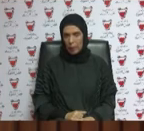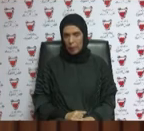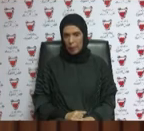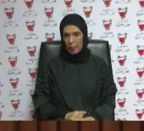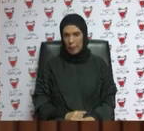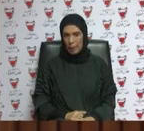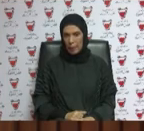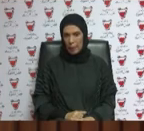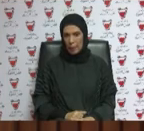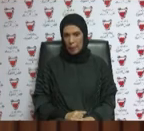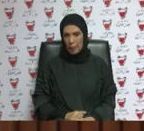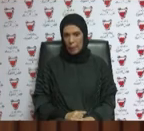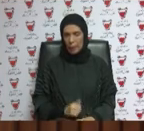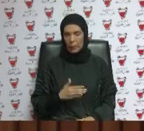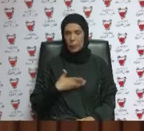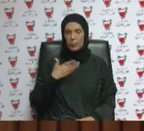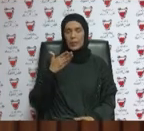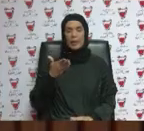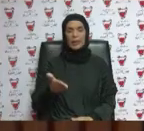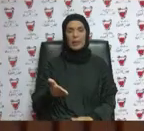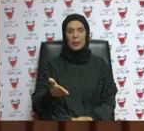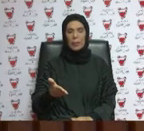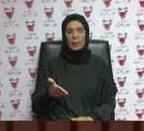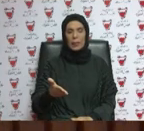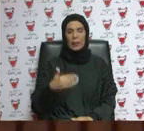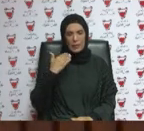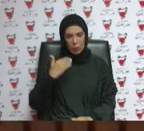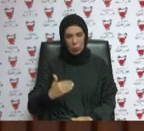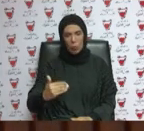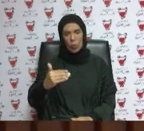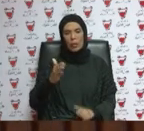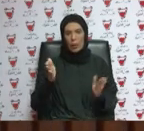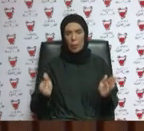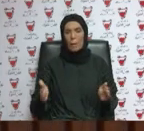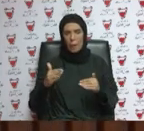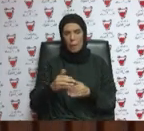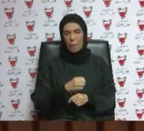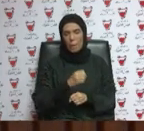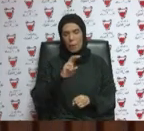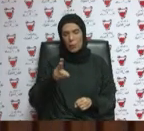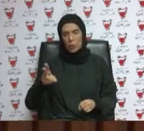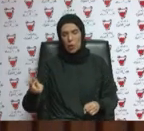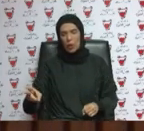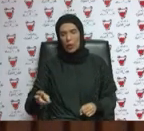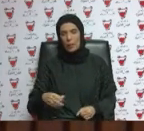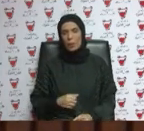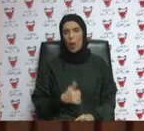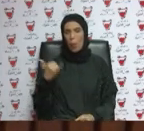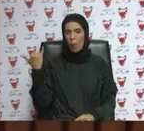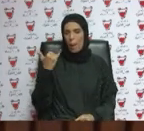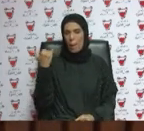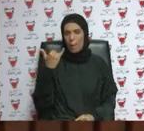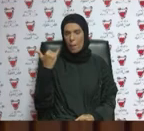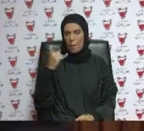والمشاريع السابقة، وأتمنى أيضا أن يستديم هذا الصندوق لمشاريع قادمة مهمة